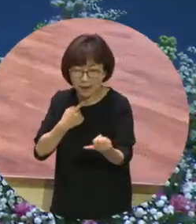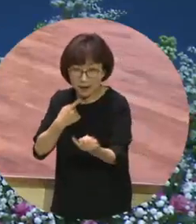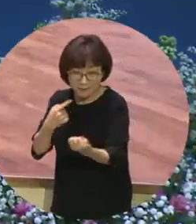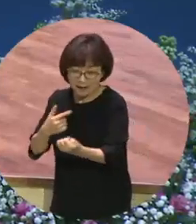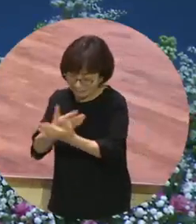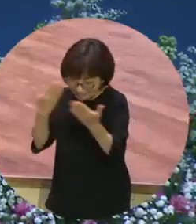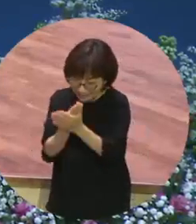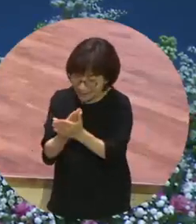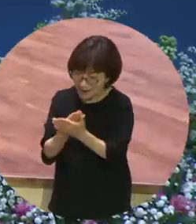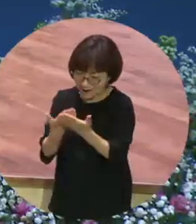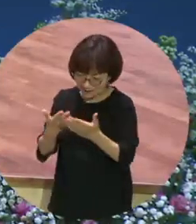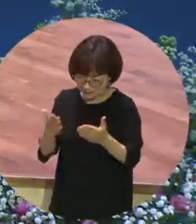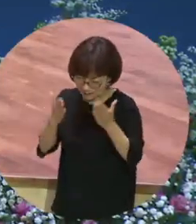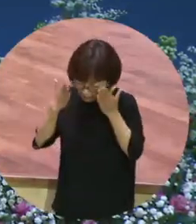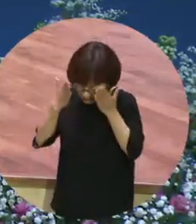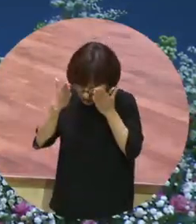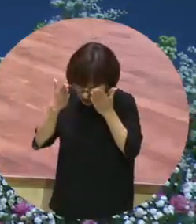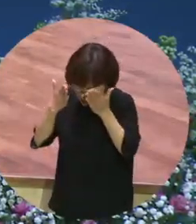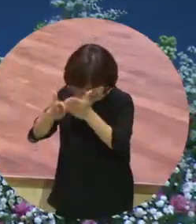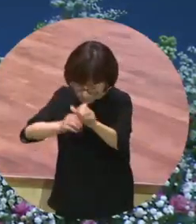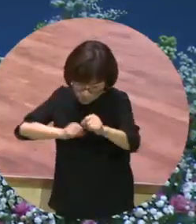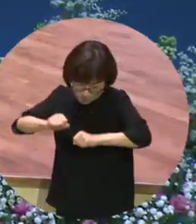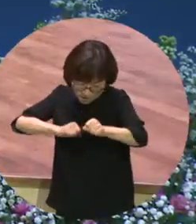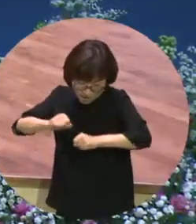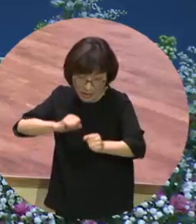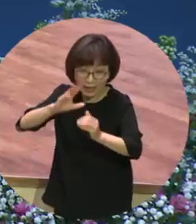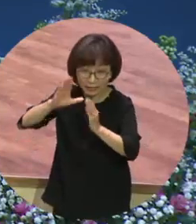했더니 하나님이 그 일을 하시도록